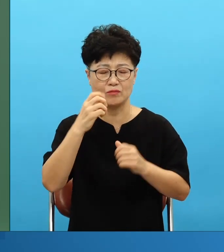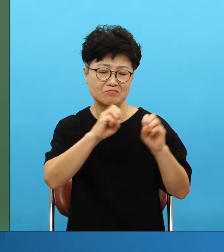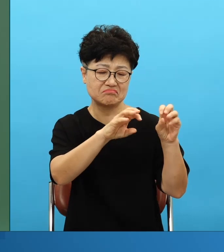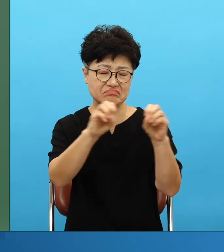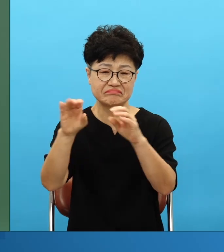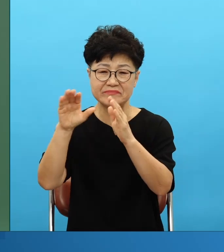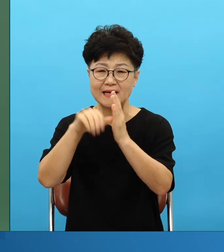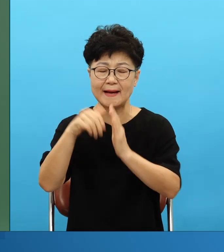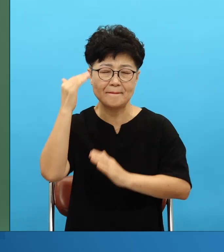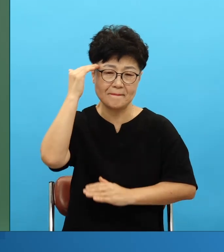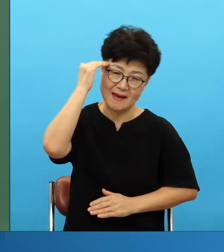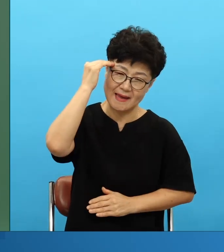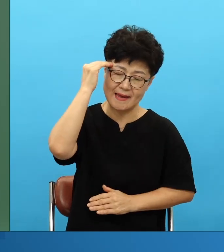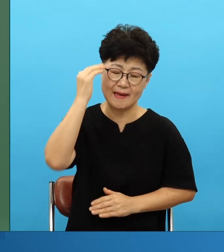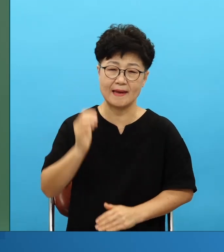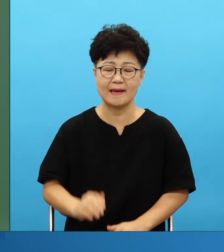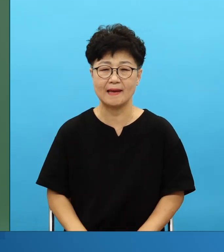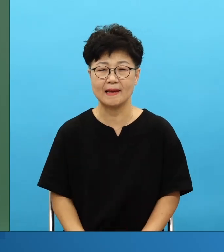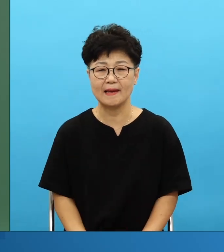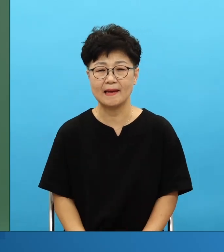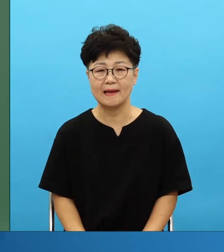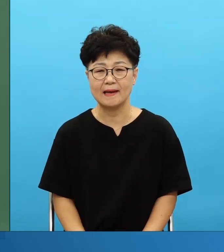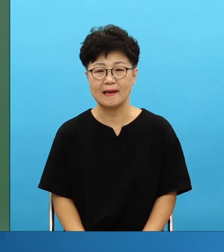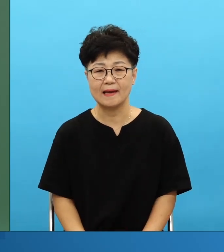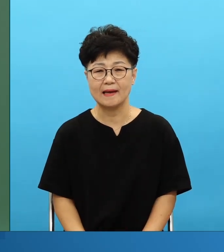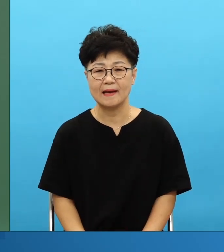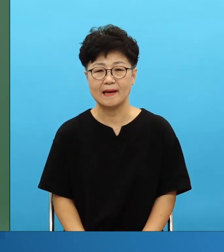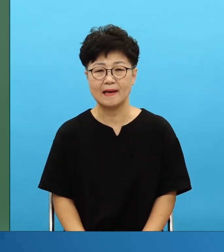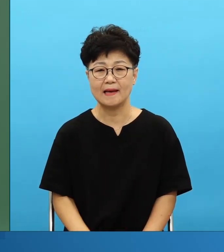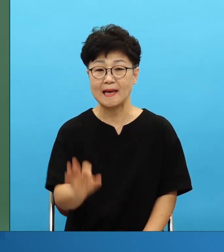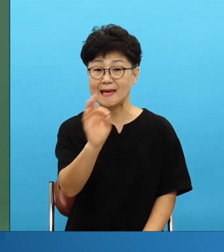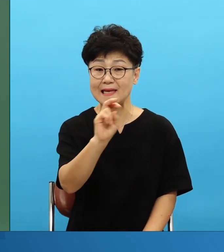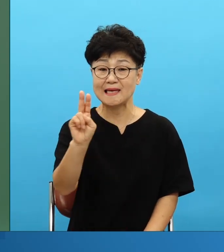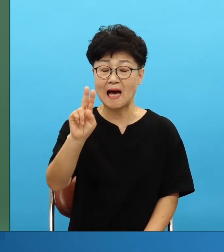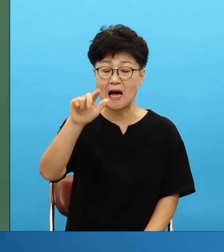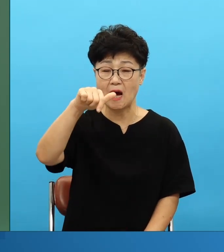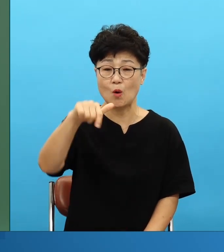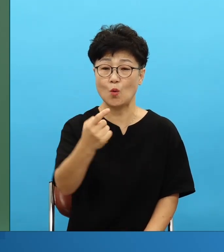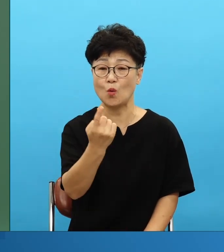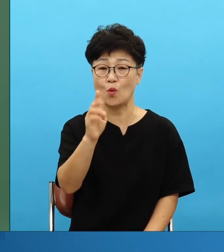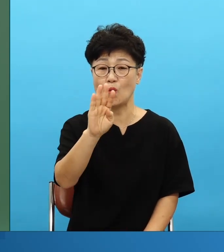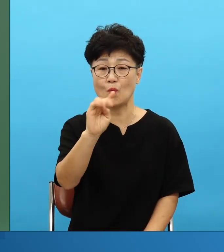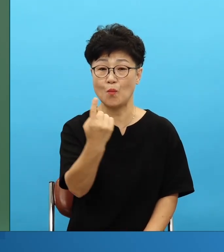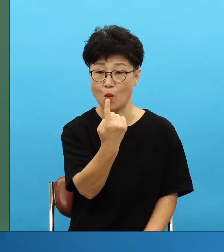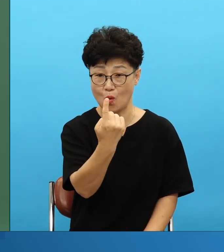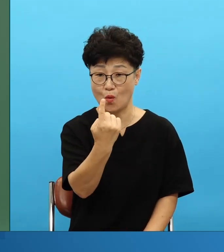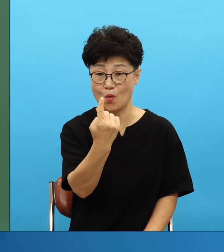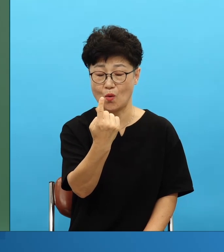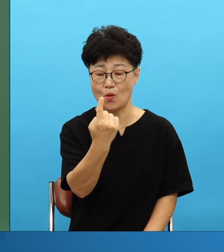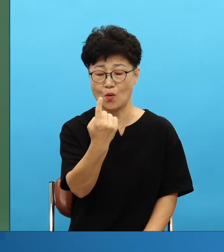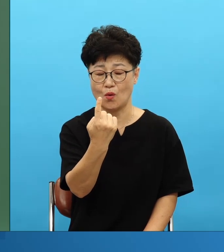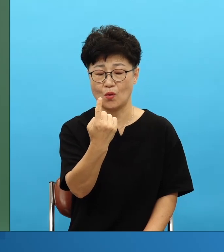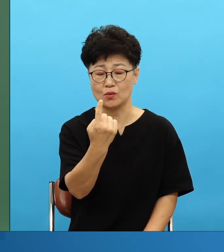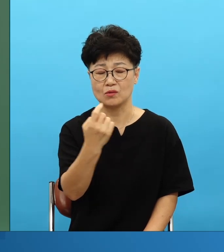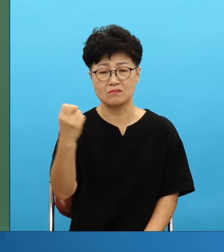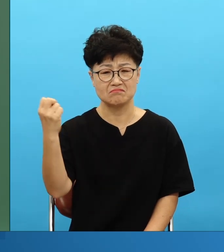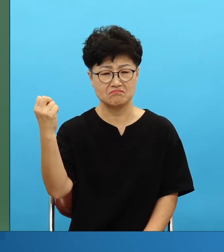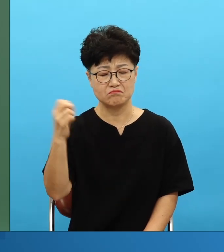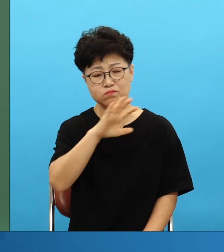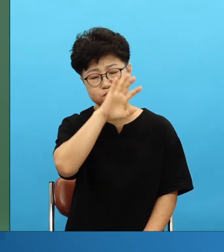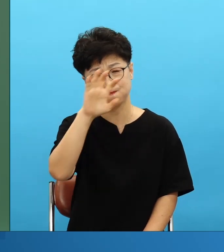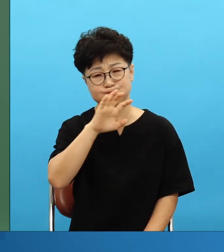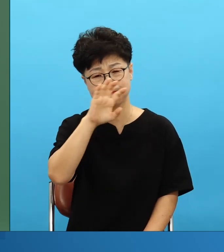should not go and eat with the Gentiles." 이 사도가 문제입니다. 야고보도 와서 한다니까요. And so it was the apostles that were 그게 the problem. 갈라디아 James was 이장이에요. doing that. That was a church